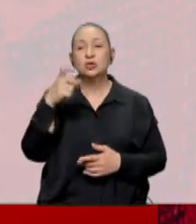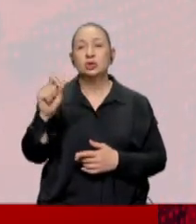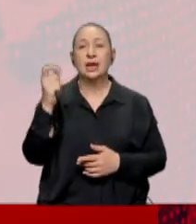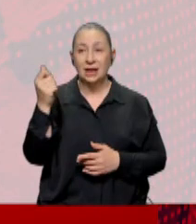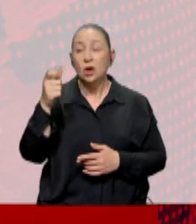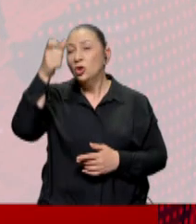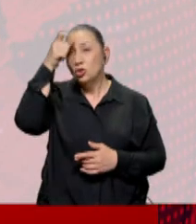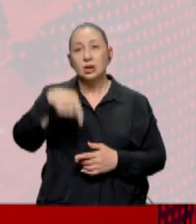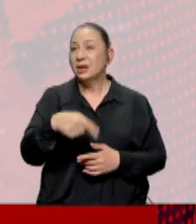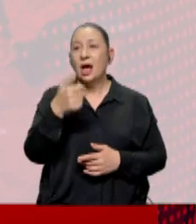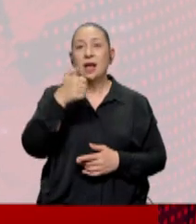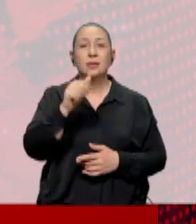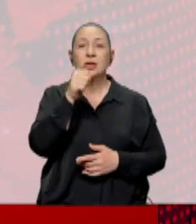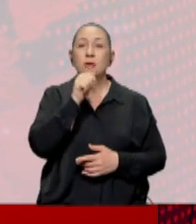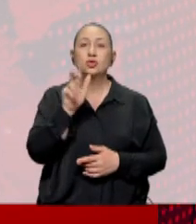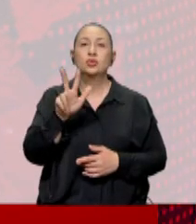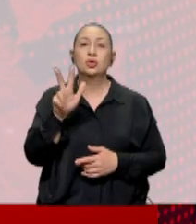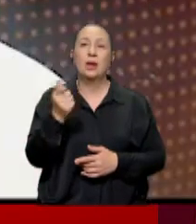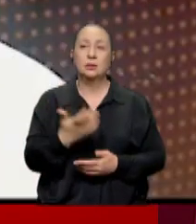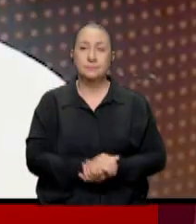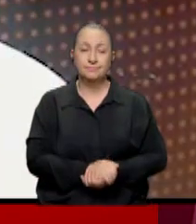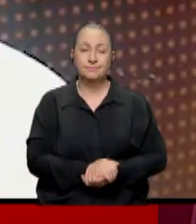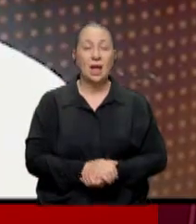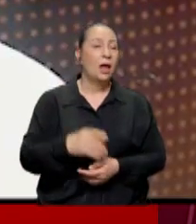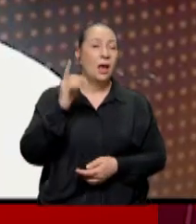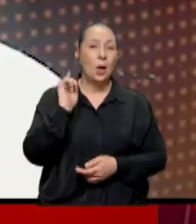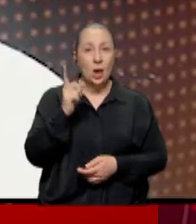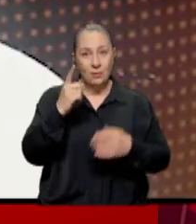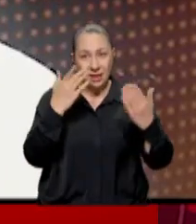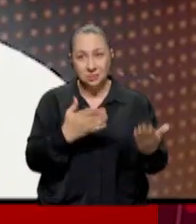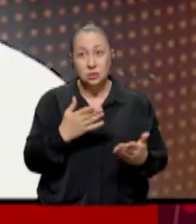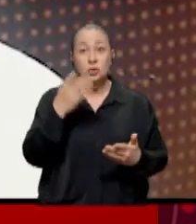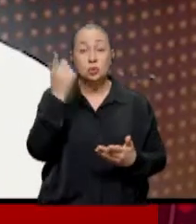lira. Türkiye'de ise 6.630 lira. Öğretmenlerimizin